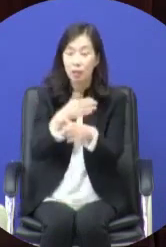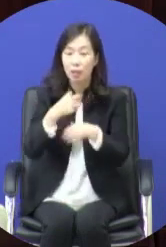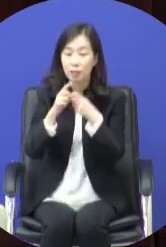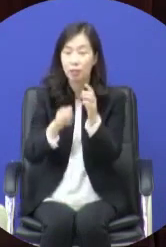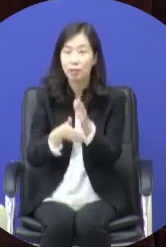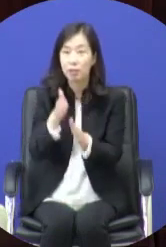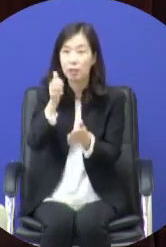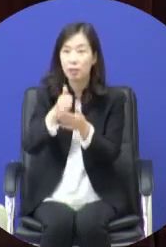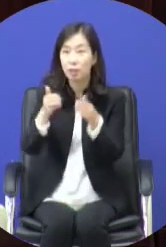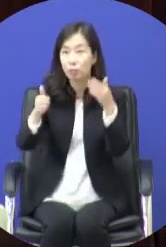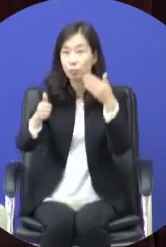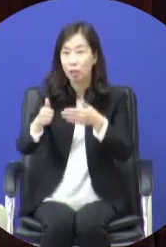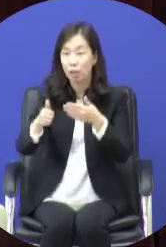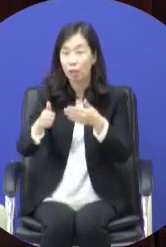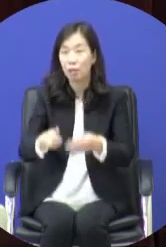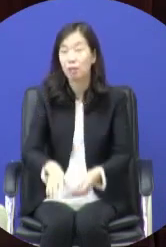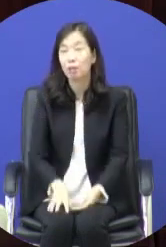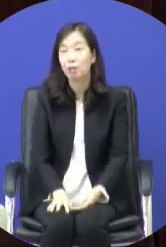안성시장에게 부탁.